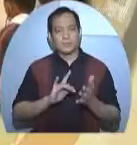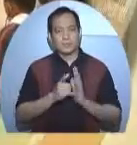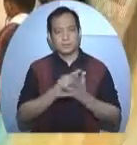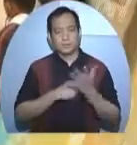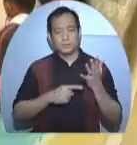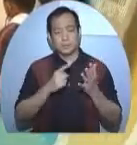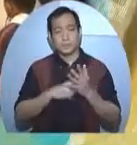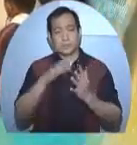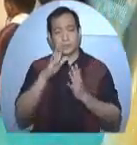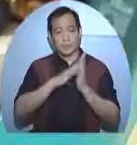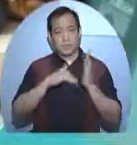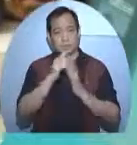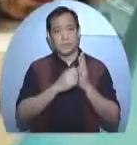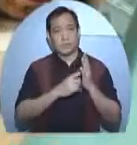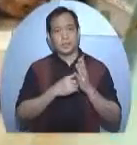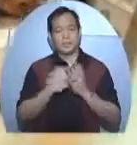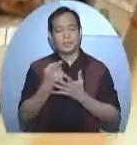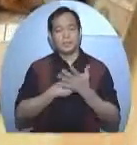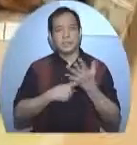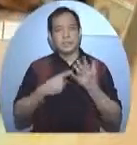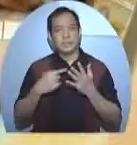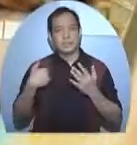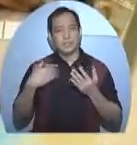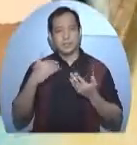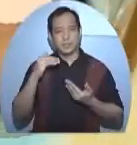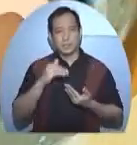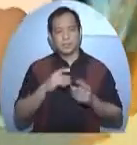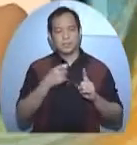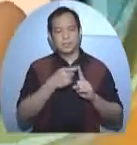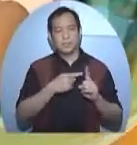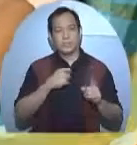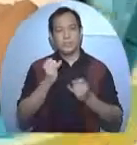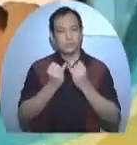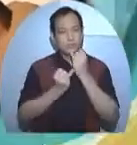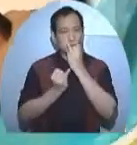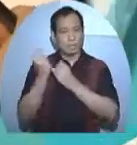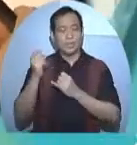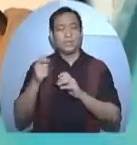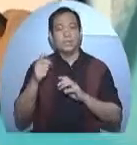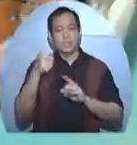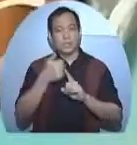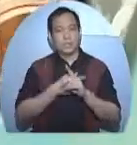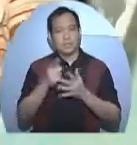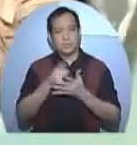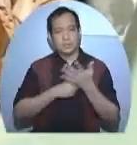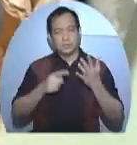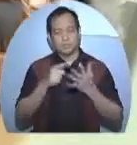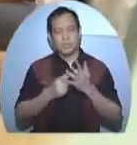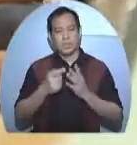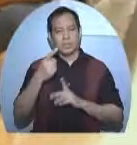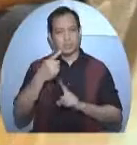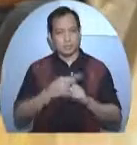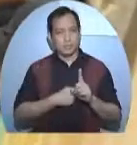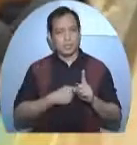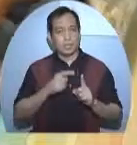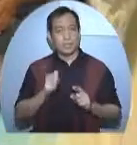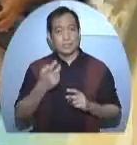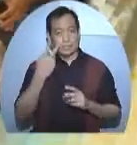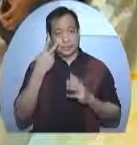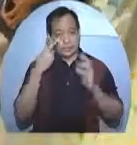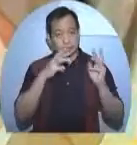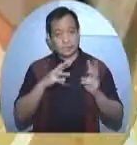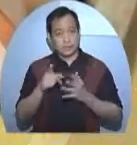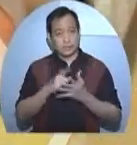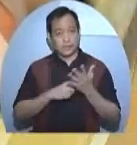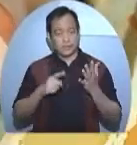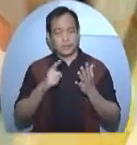Sa mga painting sessions na idinaos ng kapwa ko mahal ko magmula Hulyo hanggang Agosto ng taong ito,